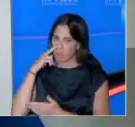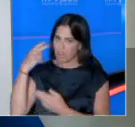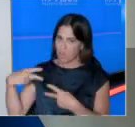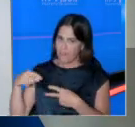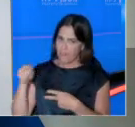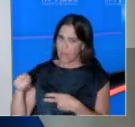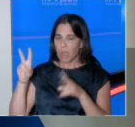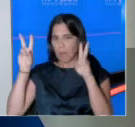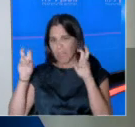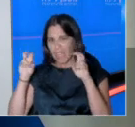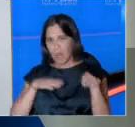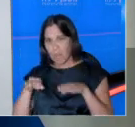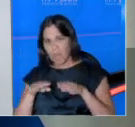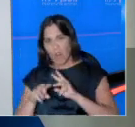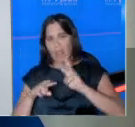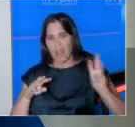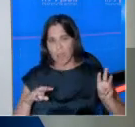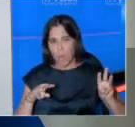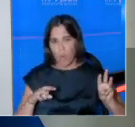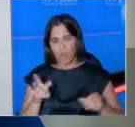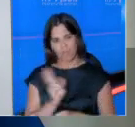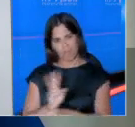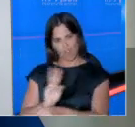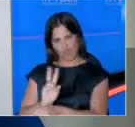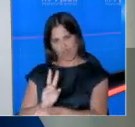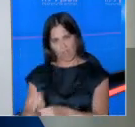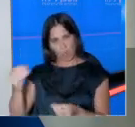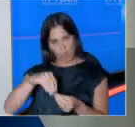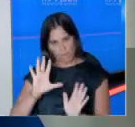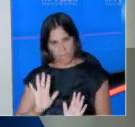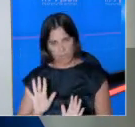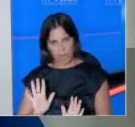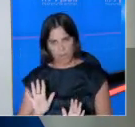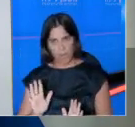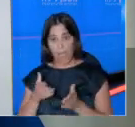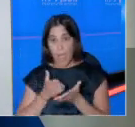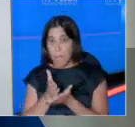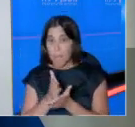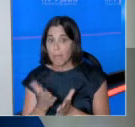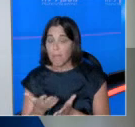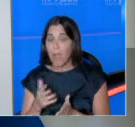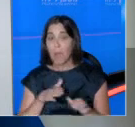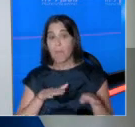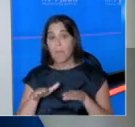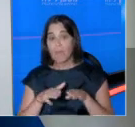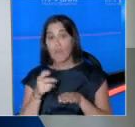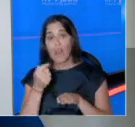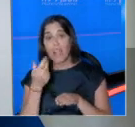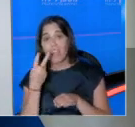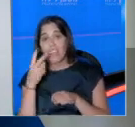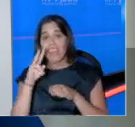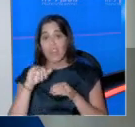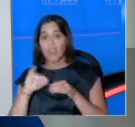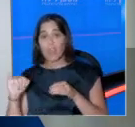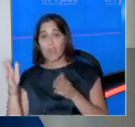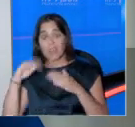כאילו מדובר בממשלת שמאל. זה שקר, שקר נוסף. האמת היא שזאת תהיה ממשלה קצת יותר ימנית